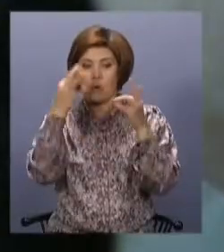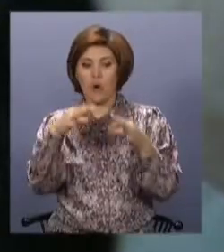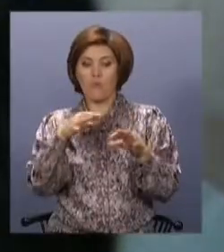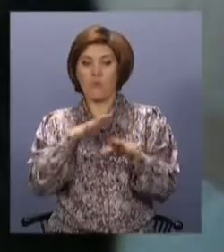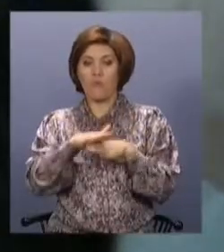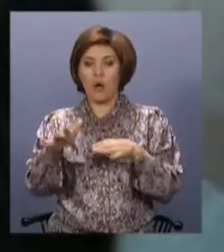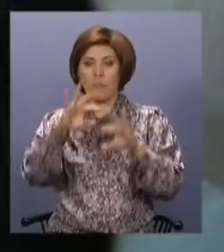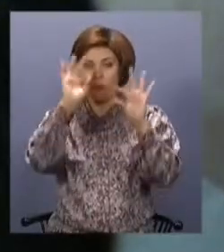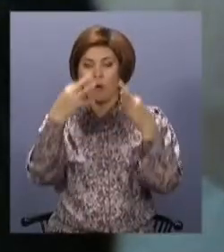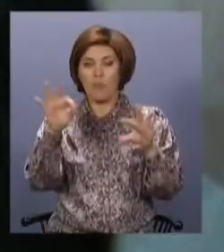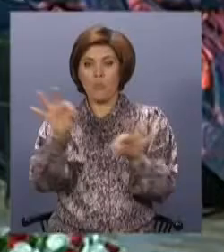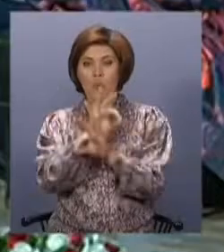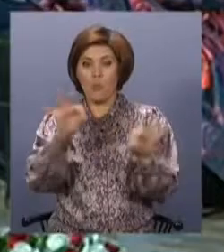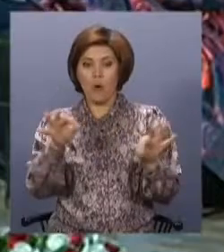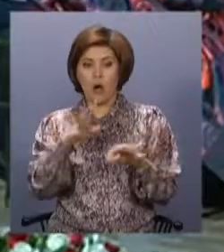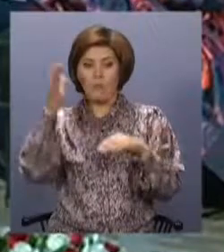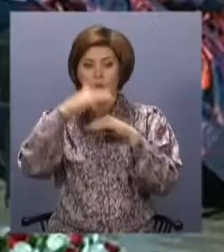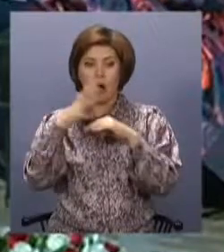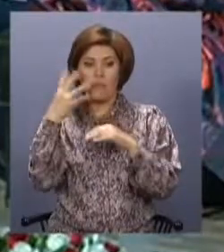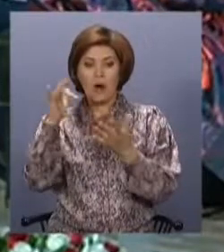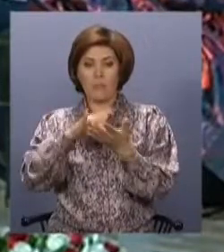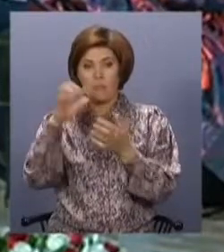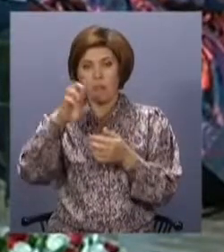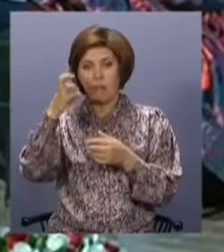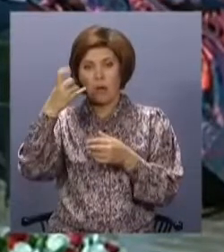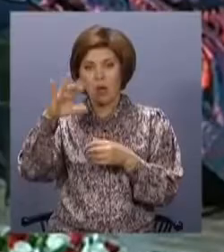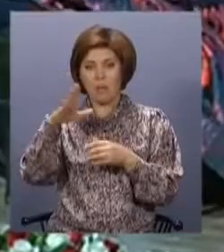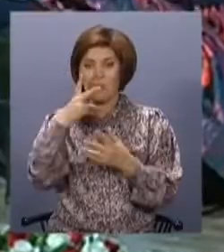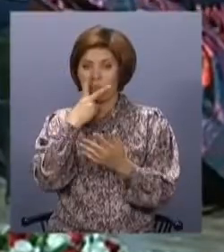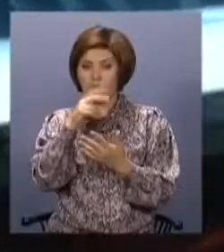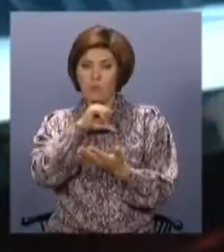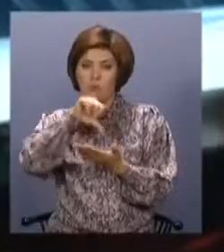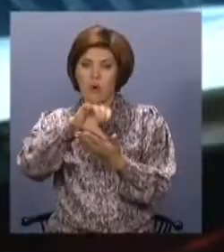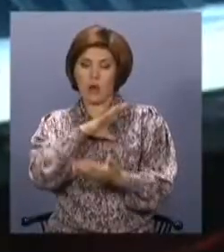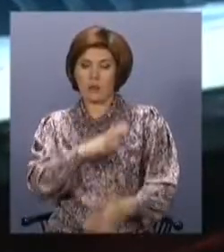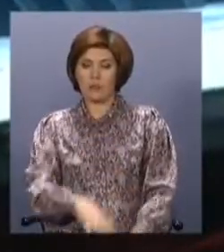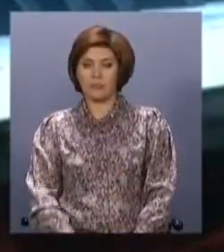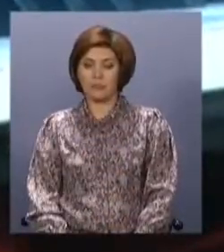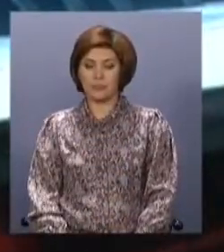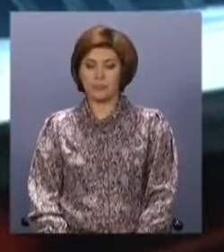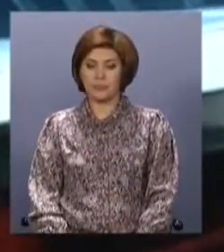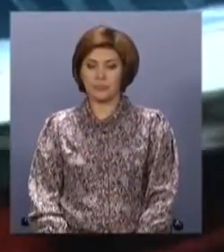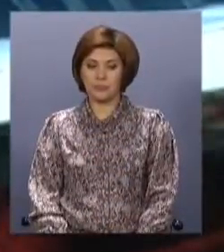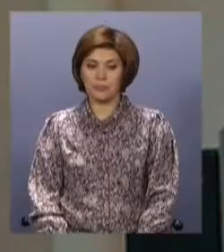орындады. Классикалық музыка кешін Алматы қаласының әкімі Бауыржан Байбек те тамашалады.